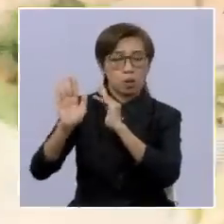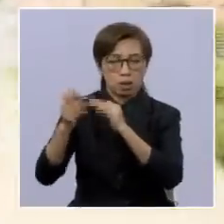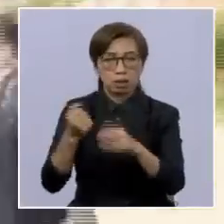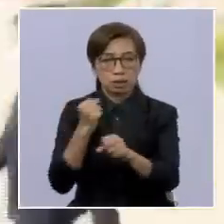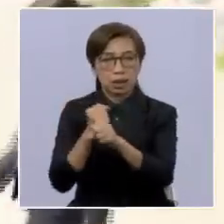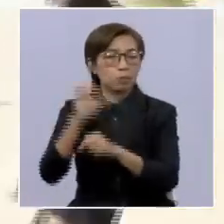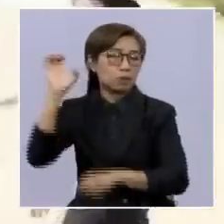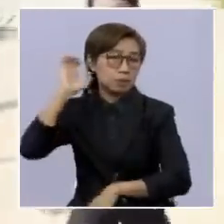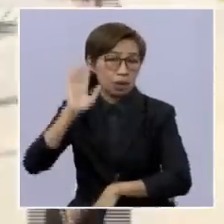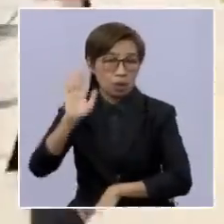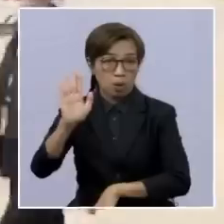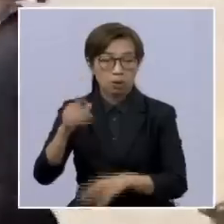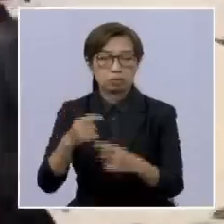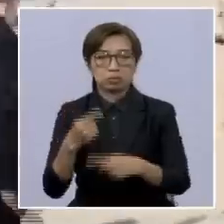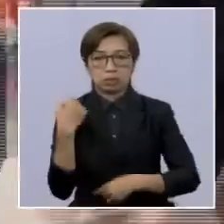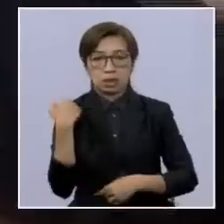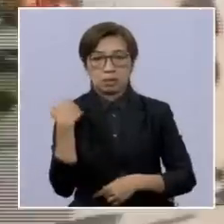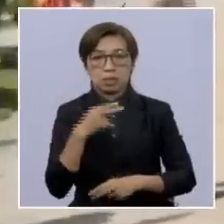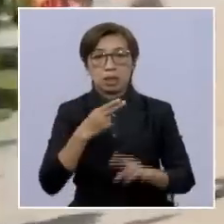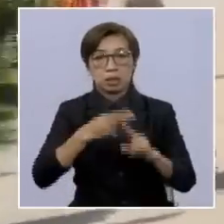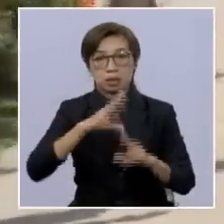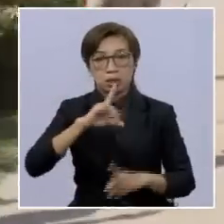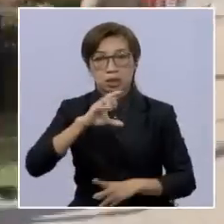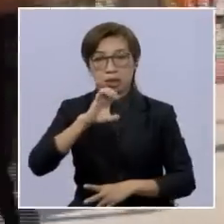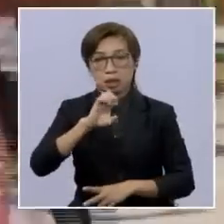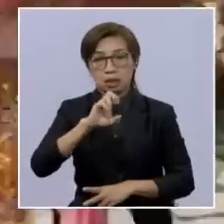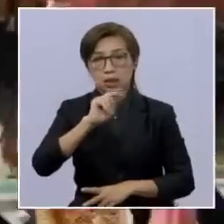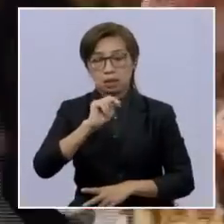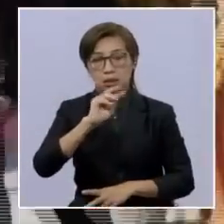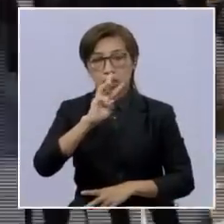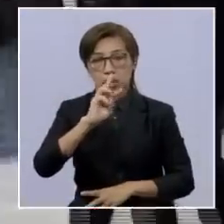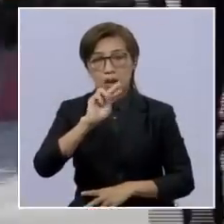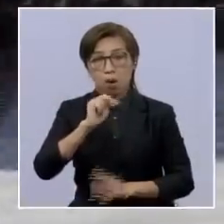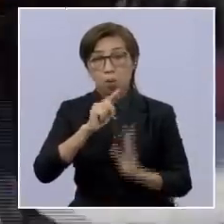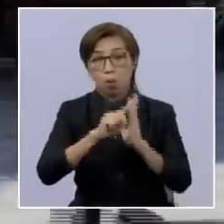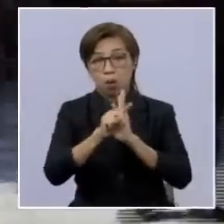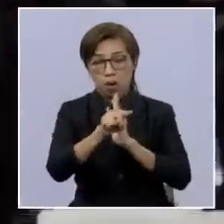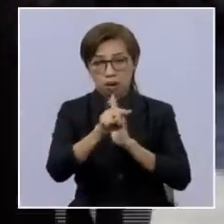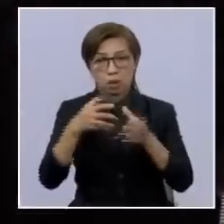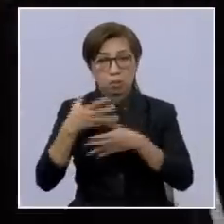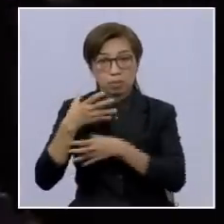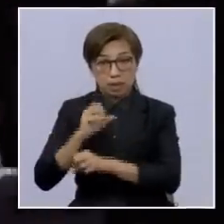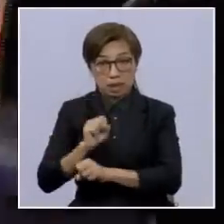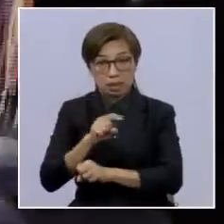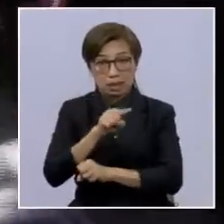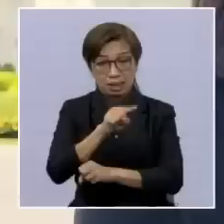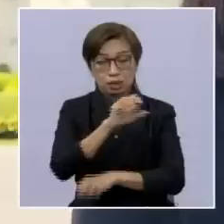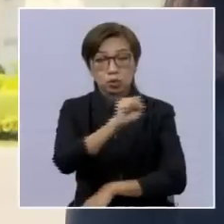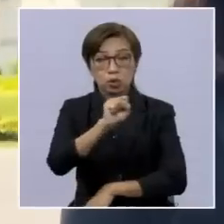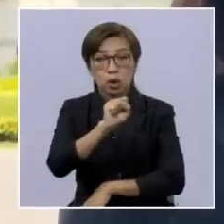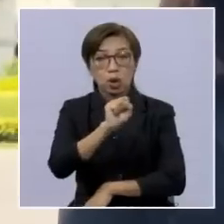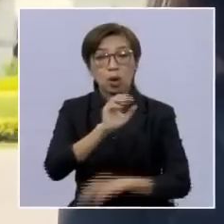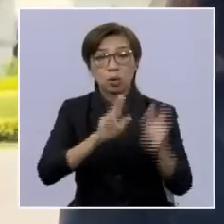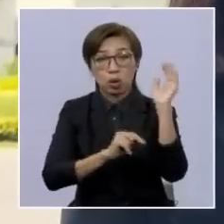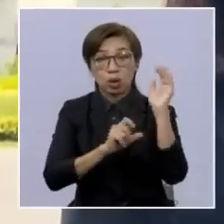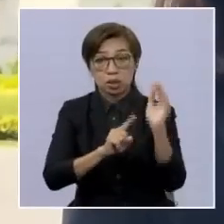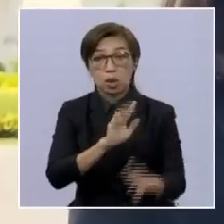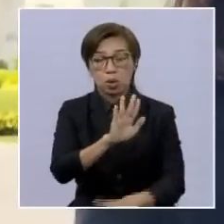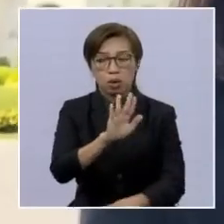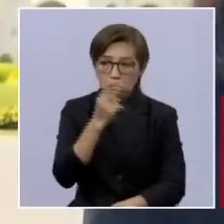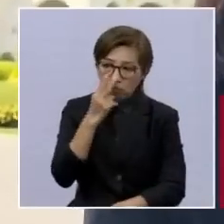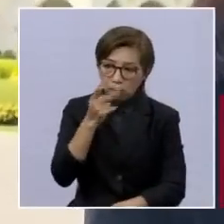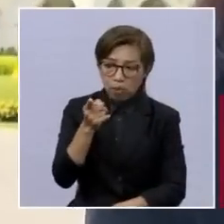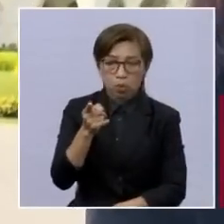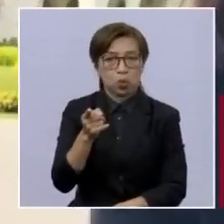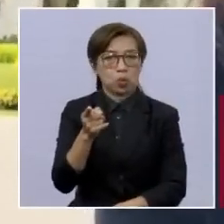คือล่าสุดเนี่ยคุณผู้ชมทางด้านของคุณชินวรบุญเกียรตินะคะส.ส.นครศรีธรรมราชพรรคประชาธิปัตย์ก็ออกมาพูดถึงเรื่องนี้แหละบอกว่าสิ่งห